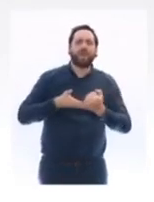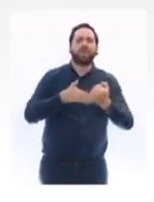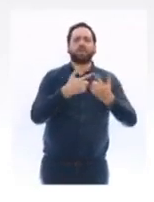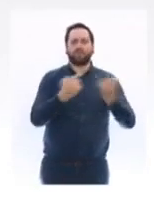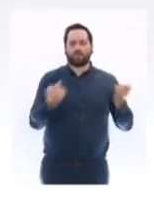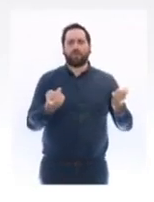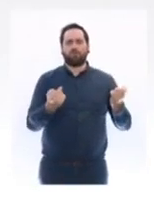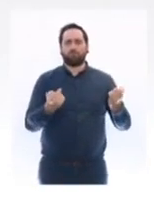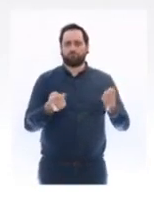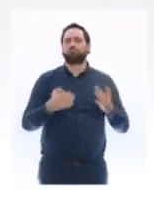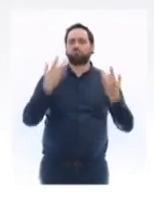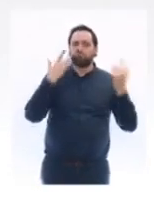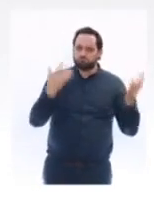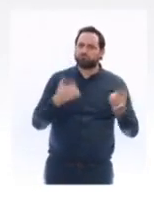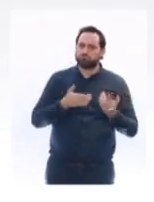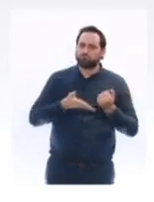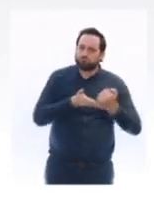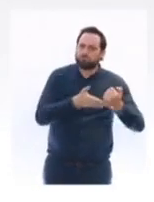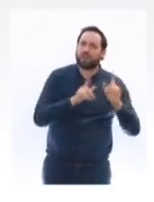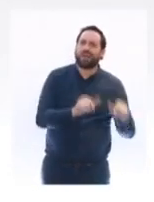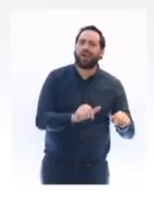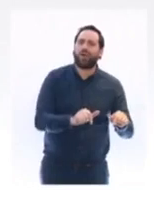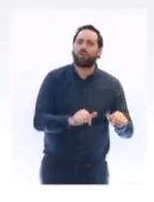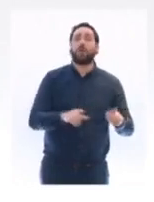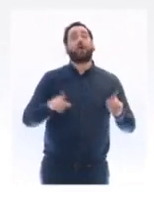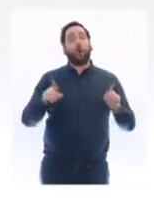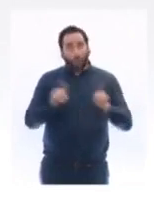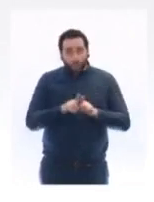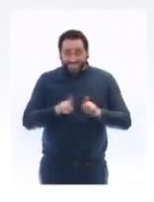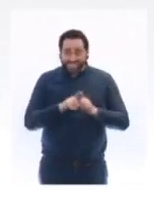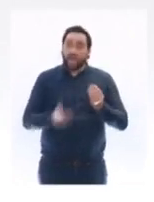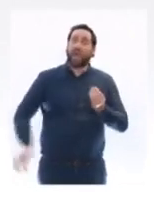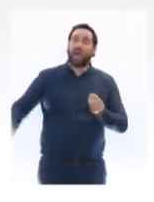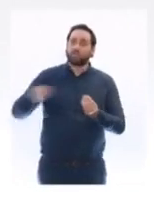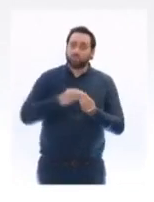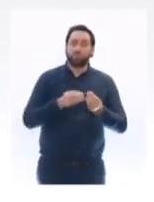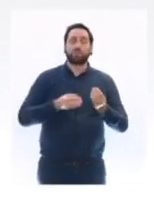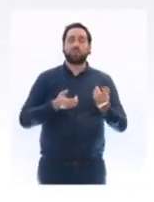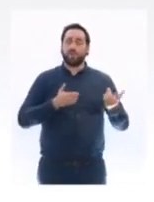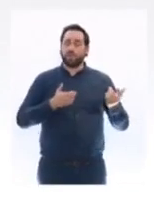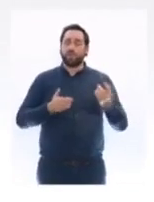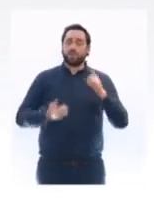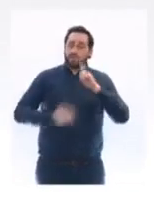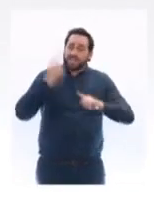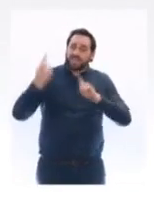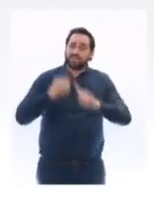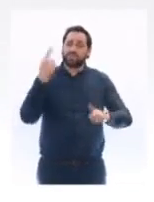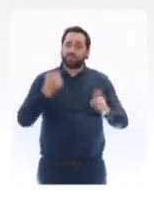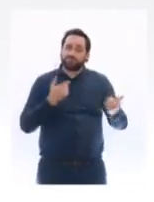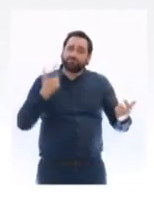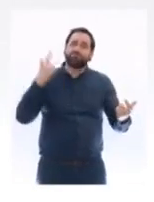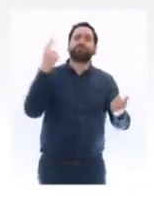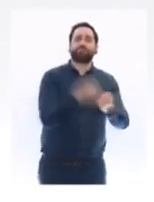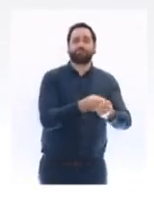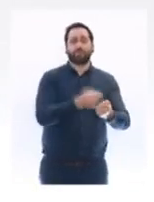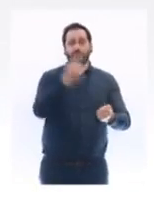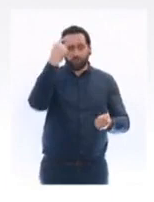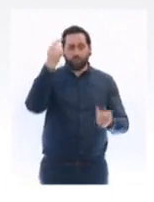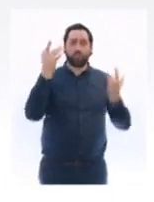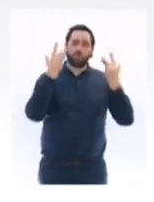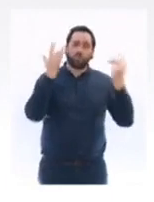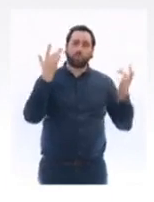patrimoniaux. C'est une décision très difficile, mais indispensable pour contenir le virus.